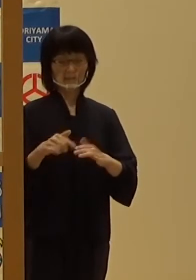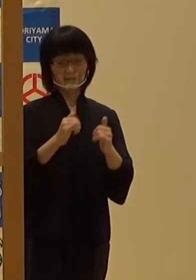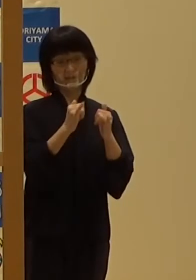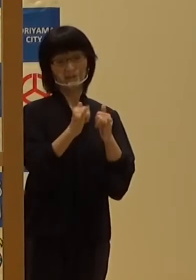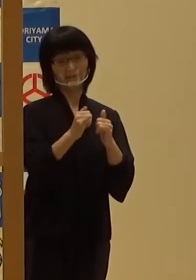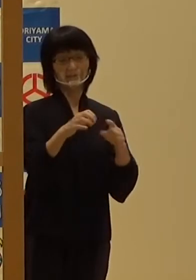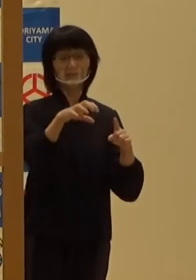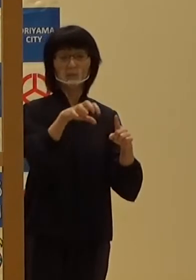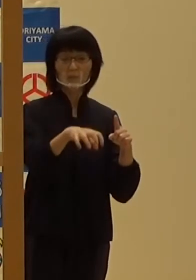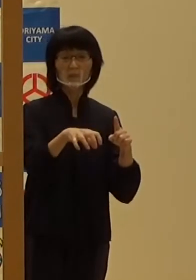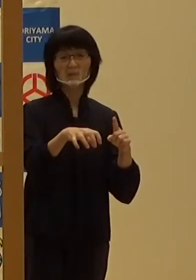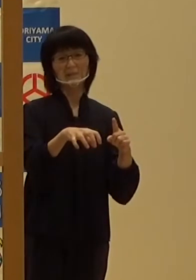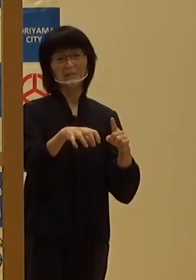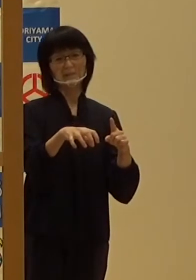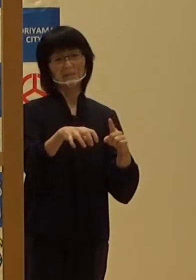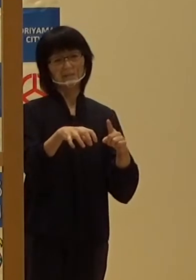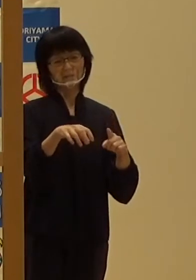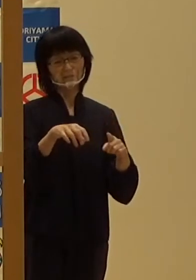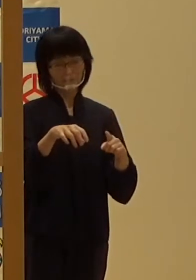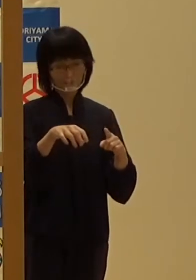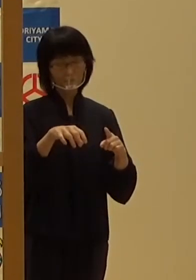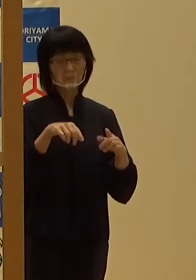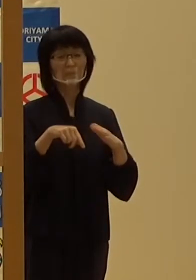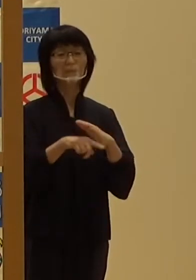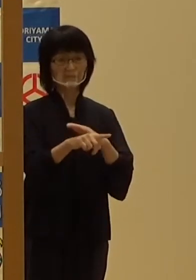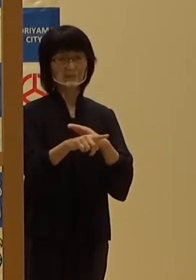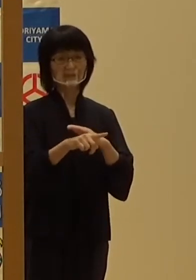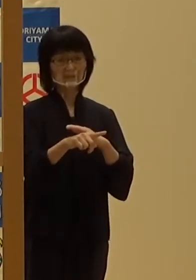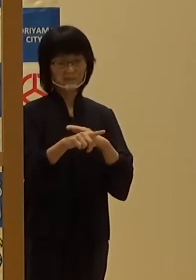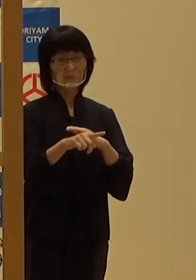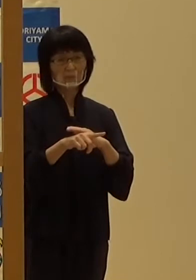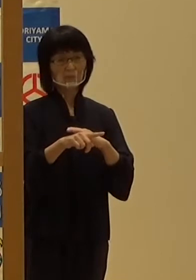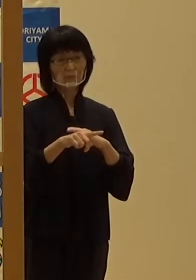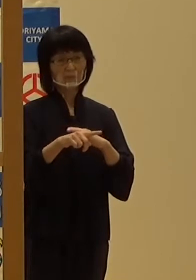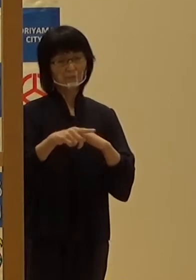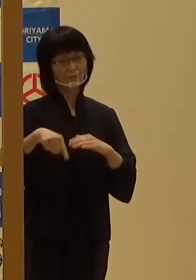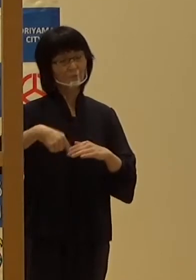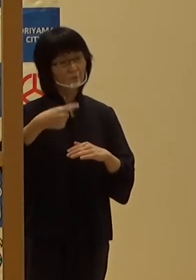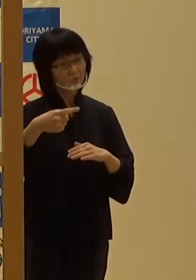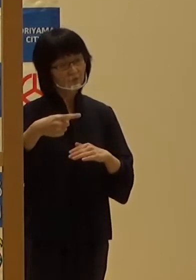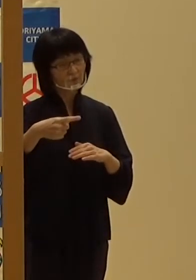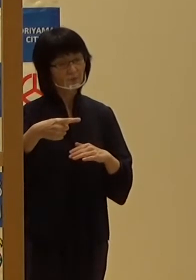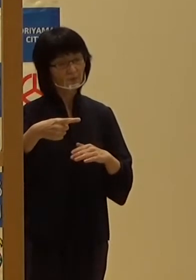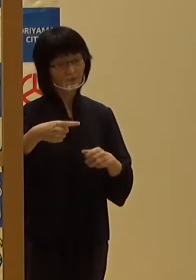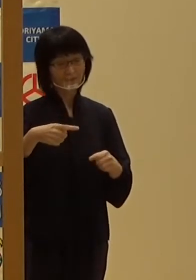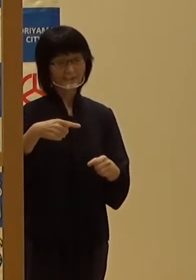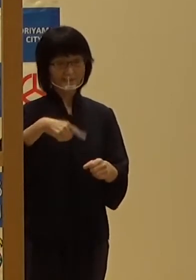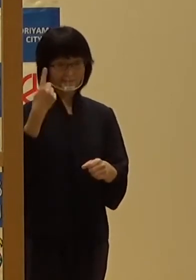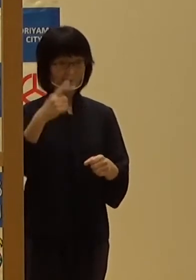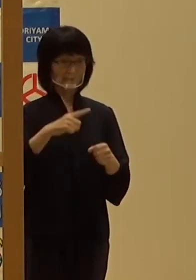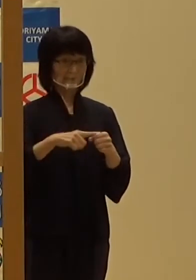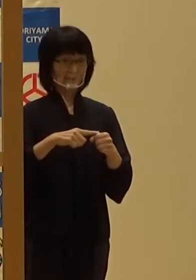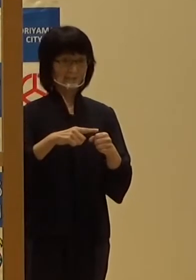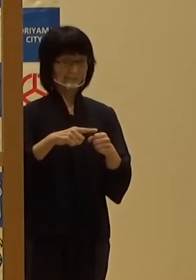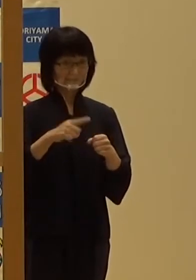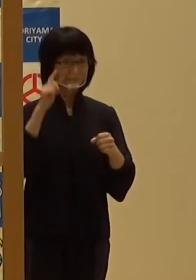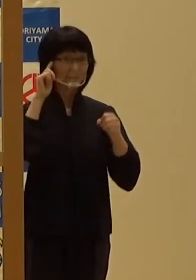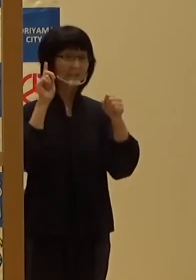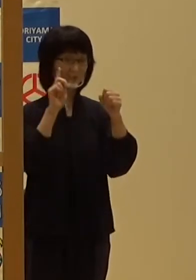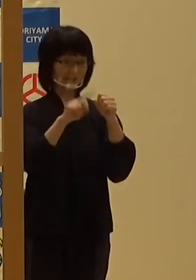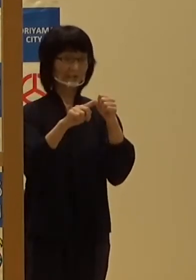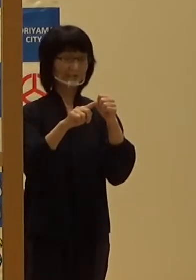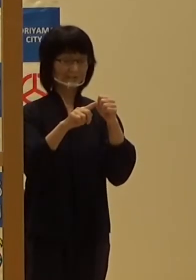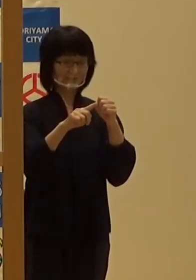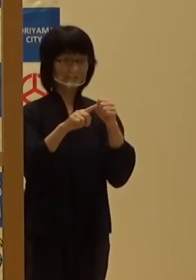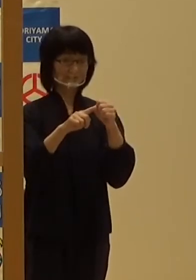山公園の持つ意義、価値を、次の100年に向かってですね、大いに意義を認め